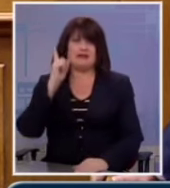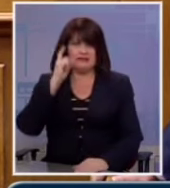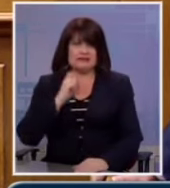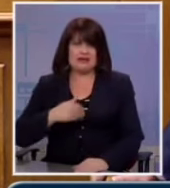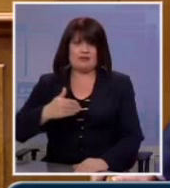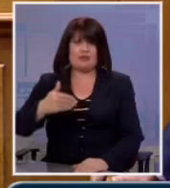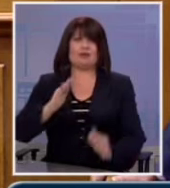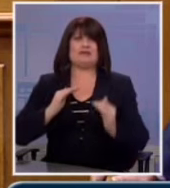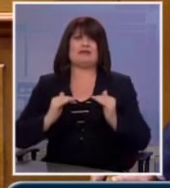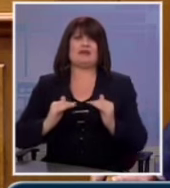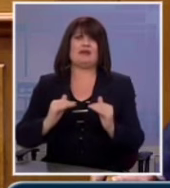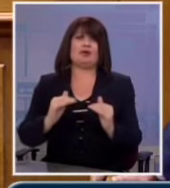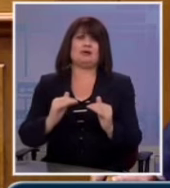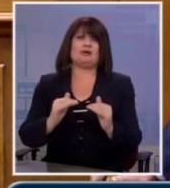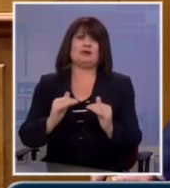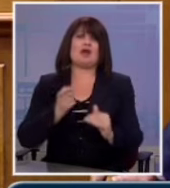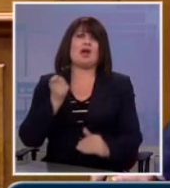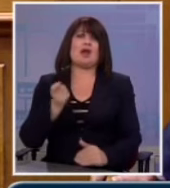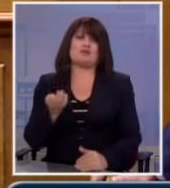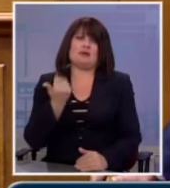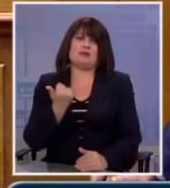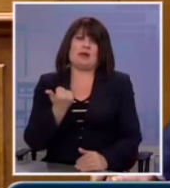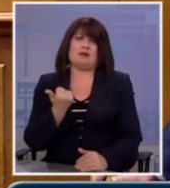υπηρετική σταθερότητα στο χρέος,